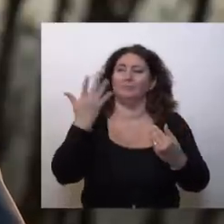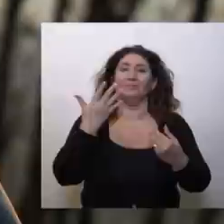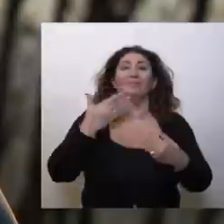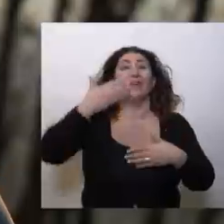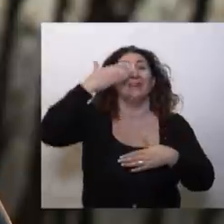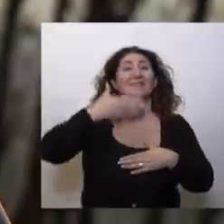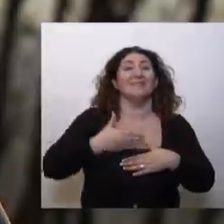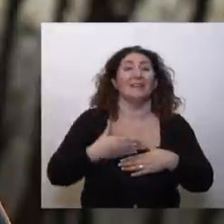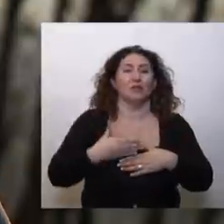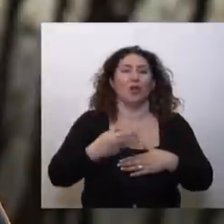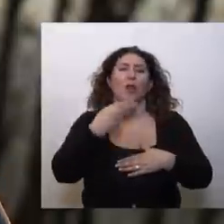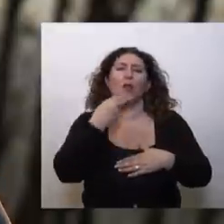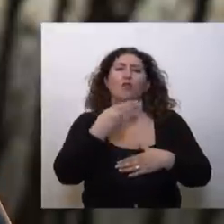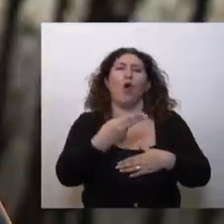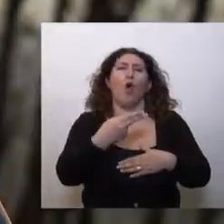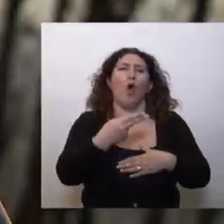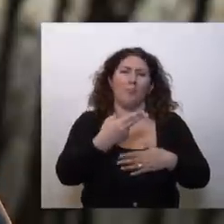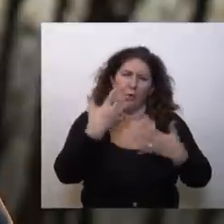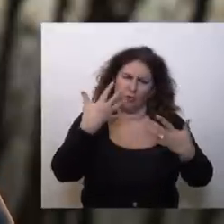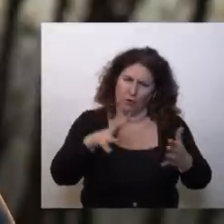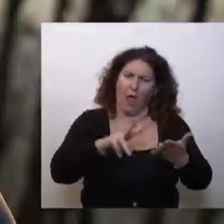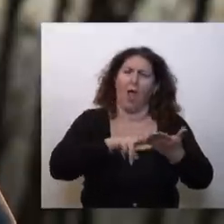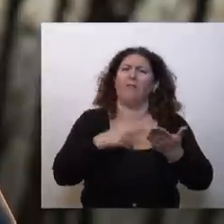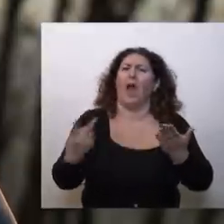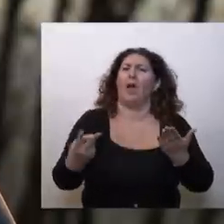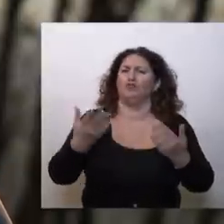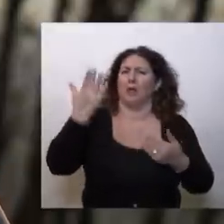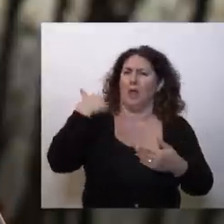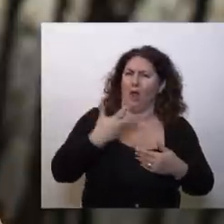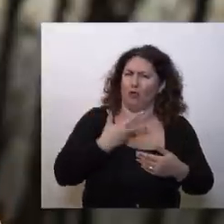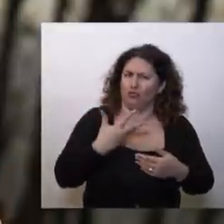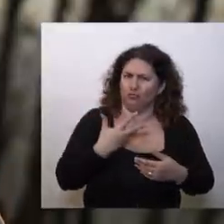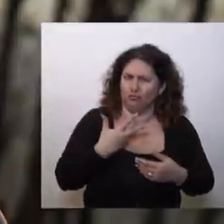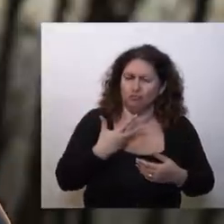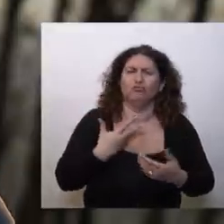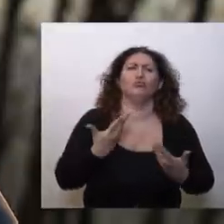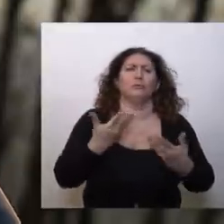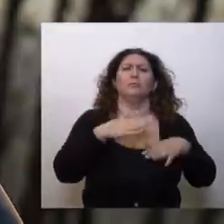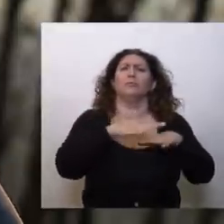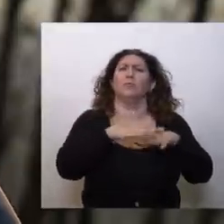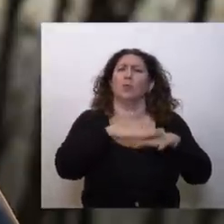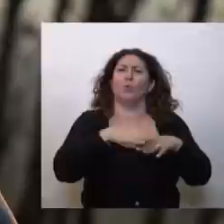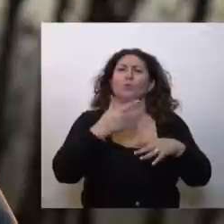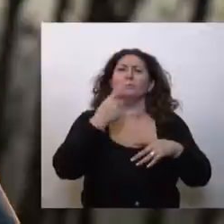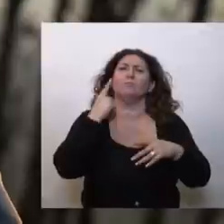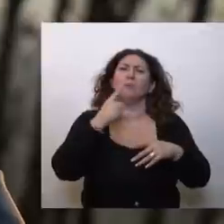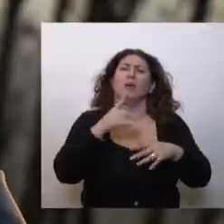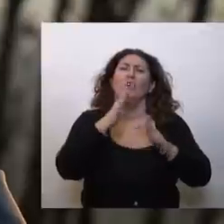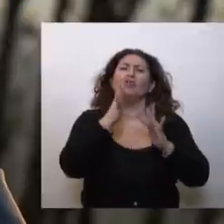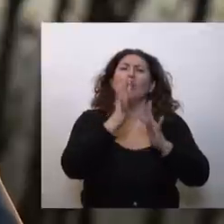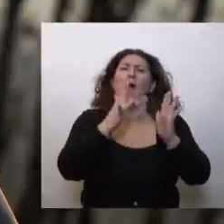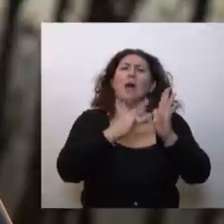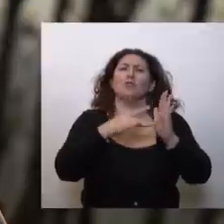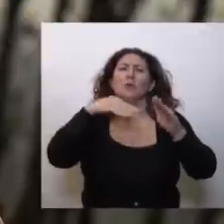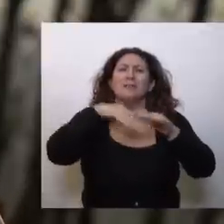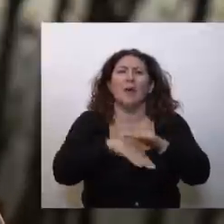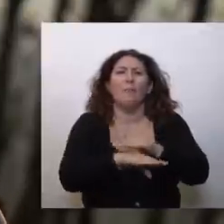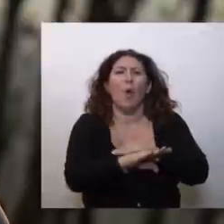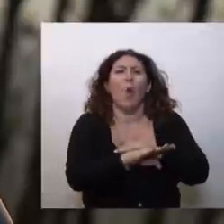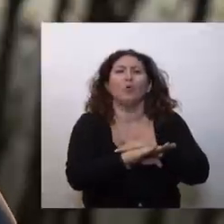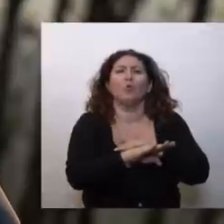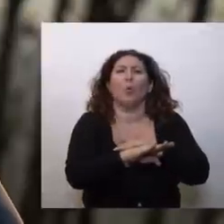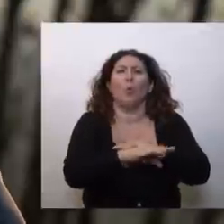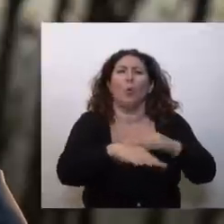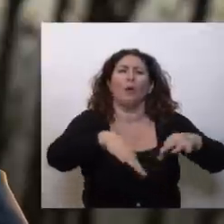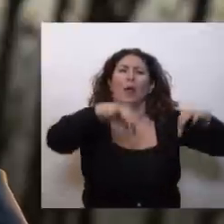nome la troviamo già nei Vangeli, la troviamo usata per la sepoltura di Gesù, quindi la tradizione ha